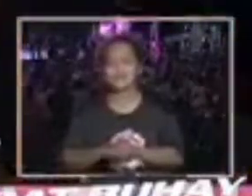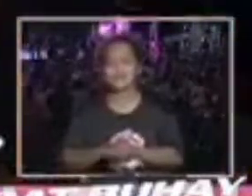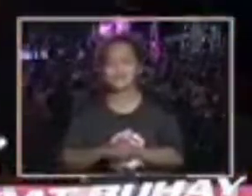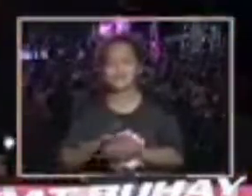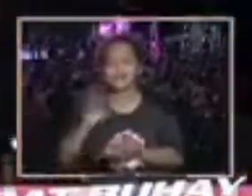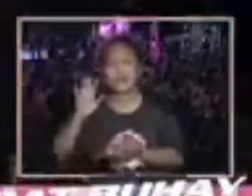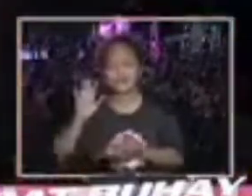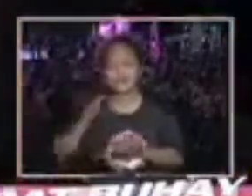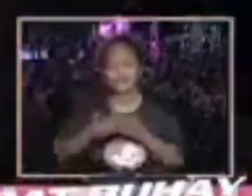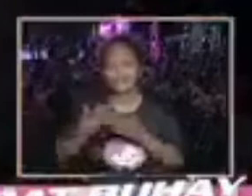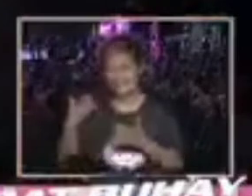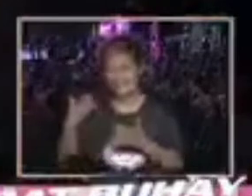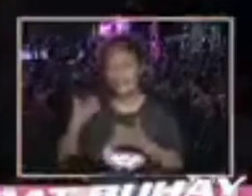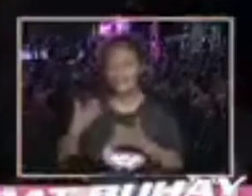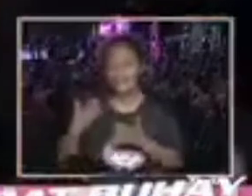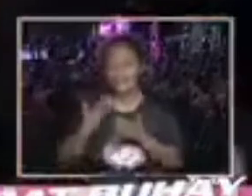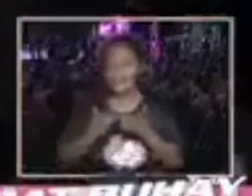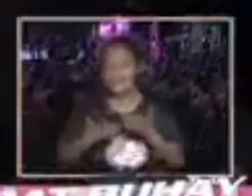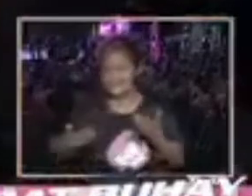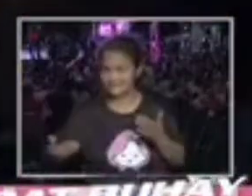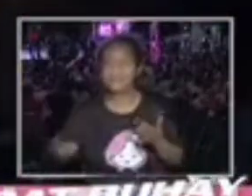Bago pa man po ang lahat,